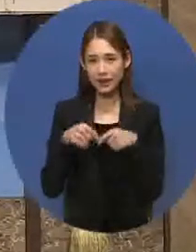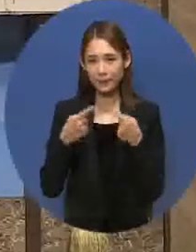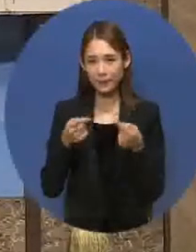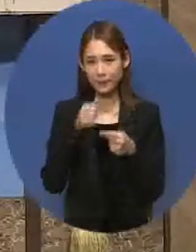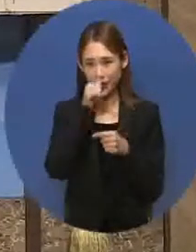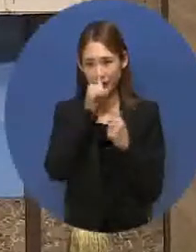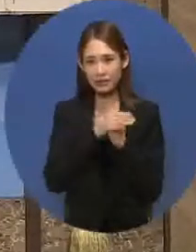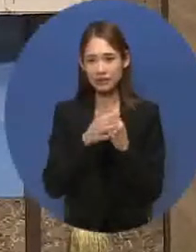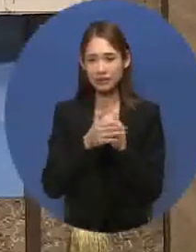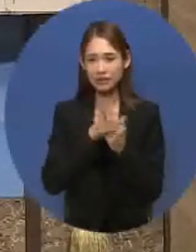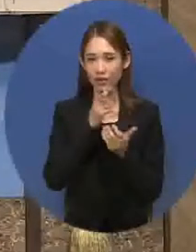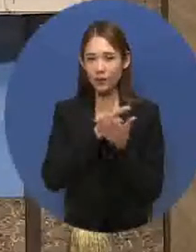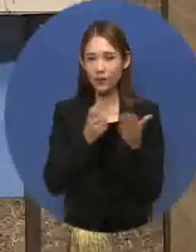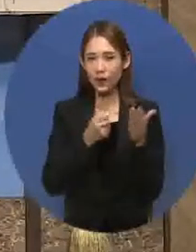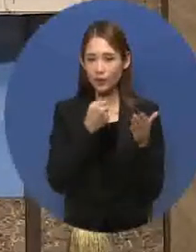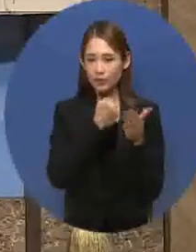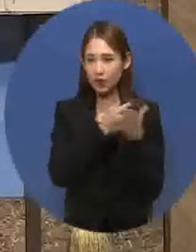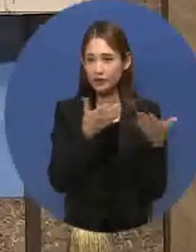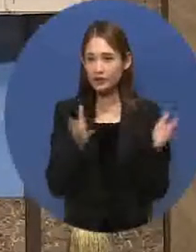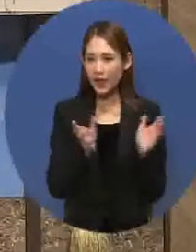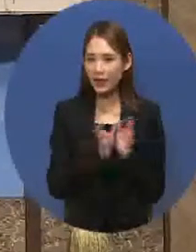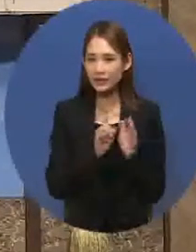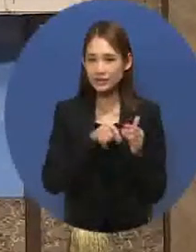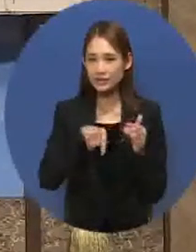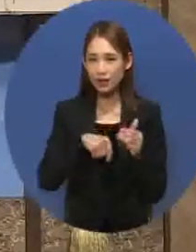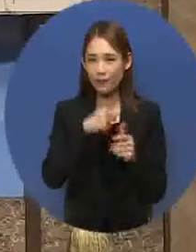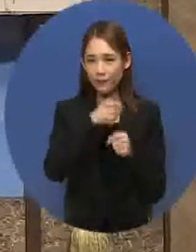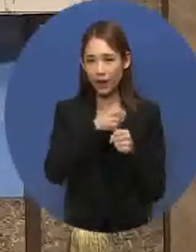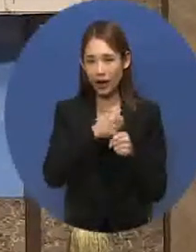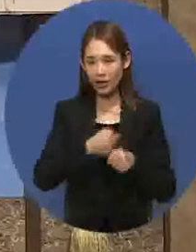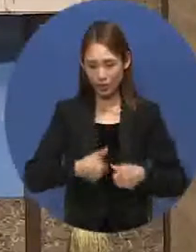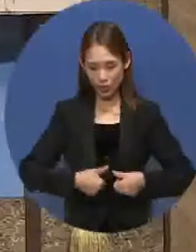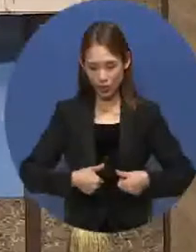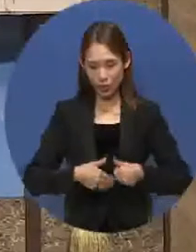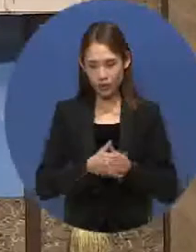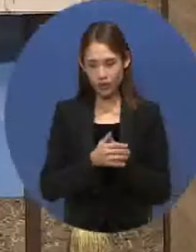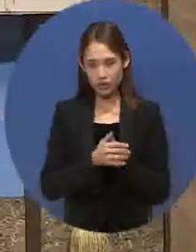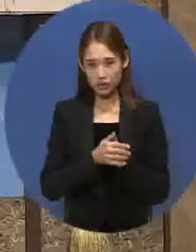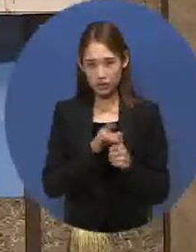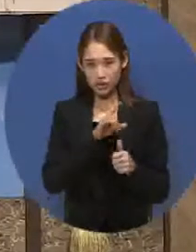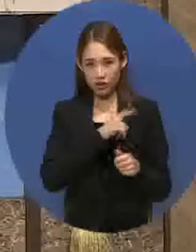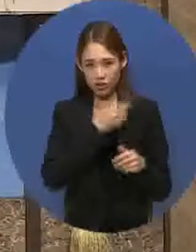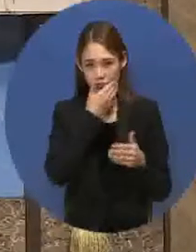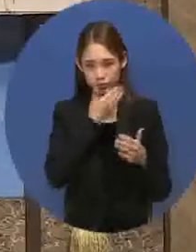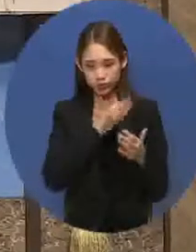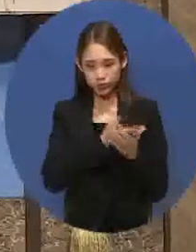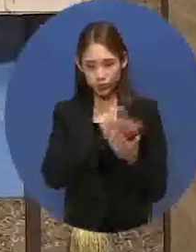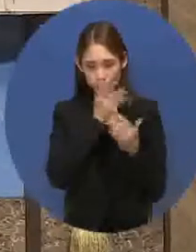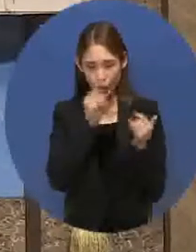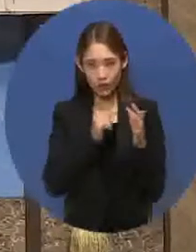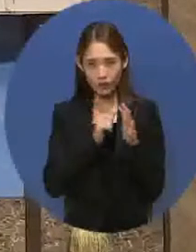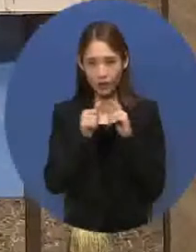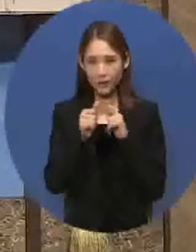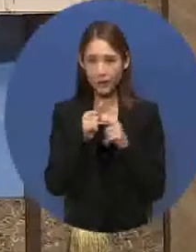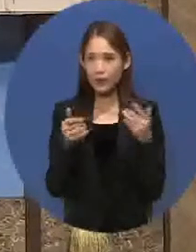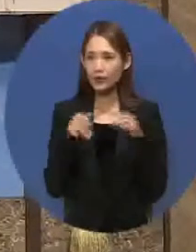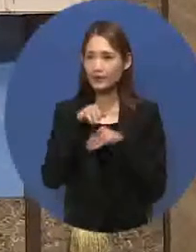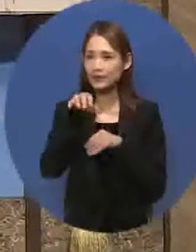때문에 법정단체를 만들어야만이 명실상부한 노인 대표기관이